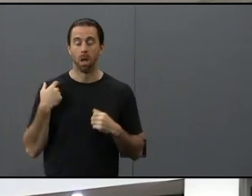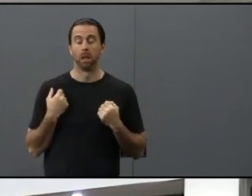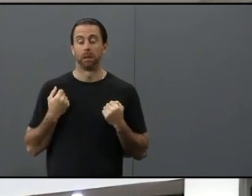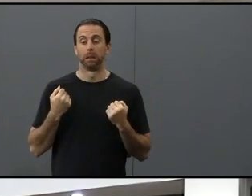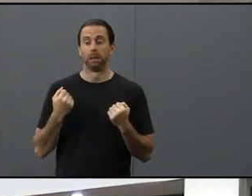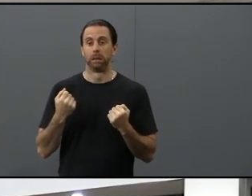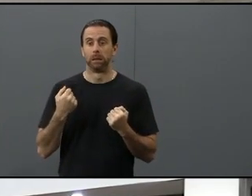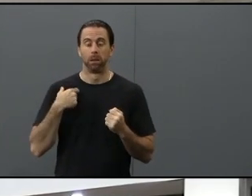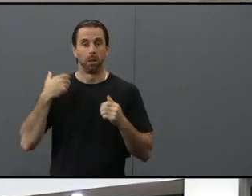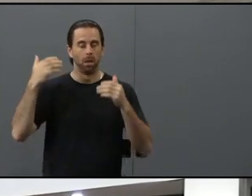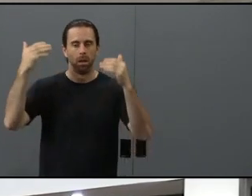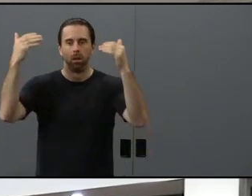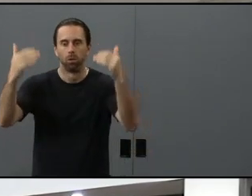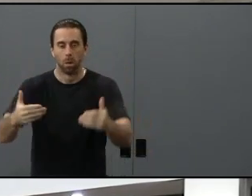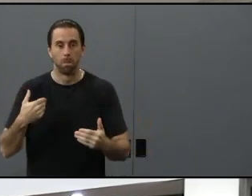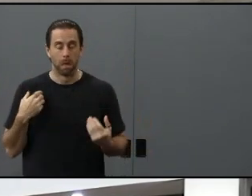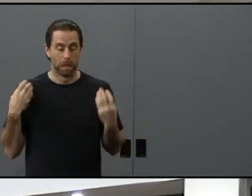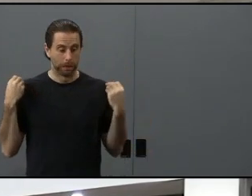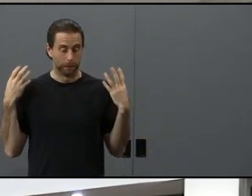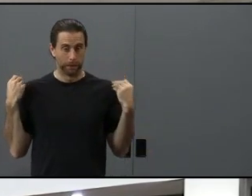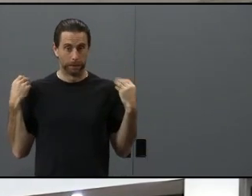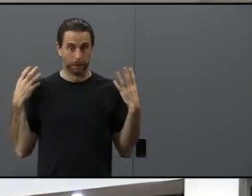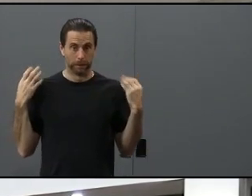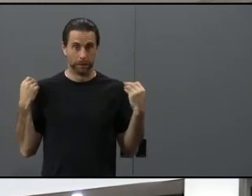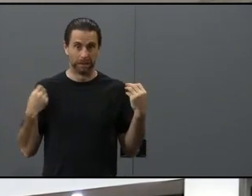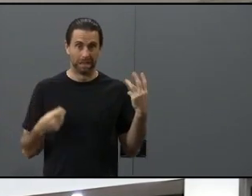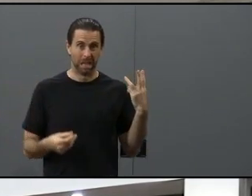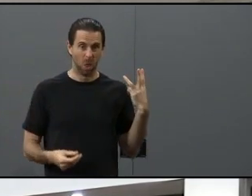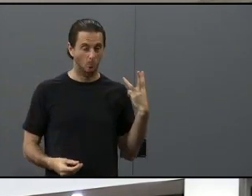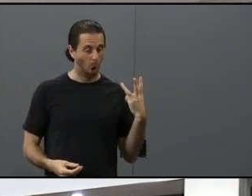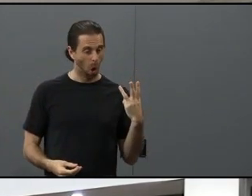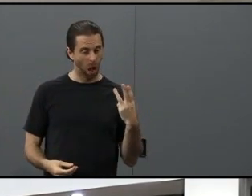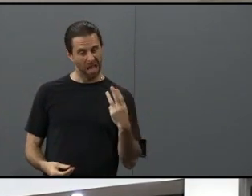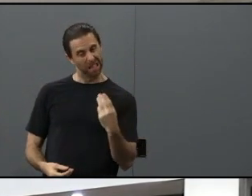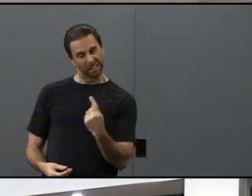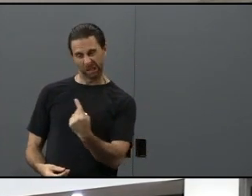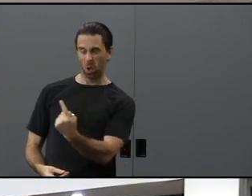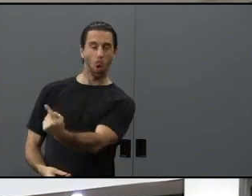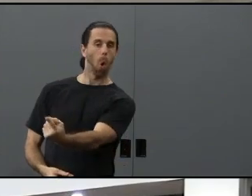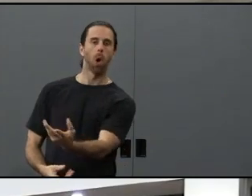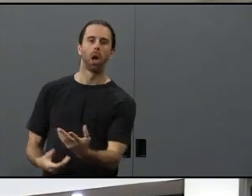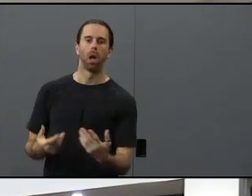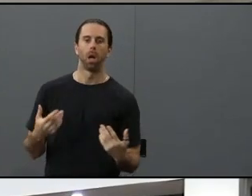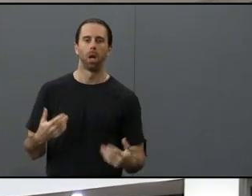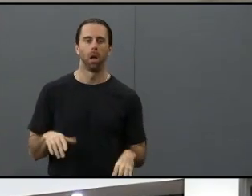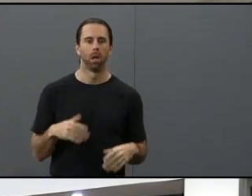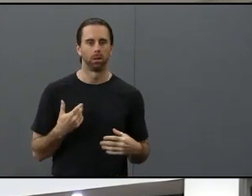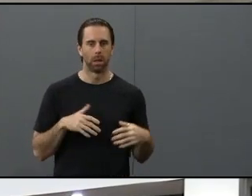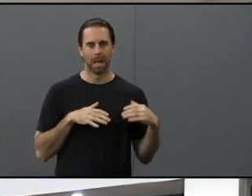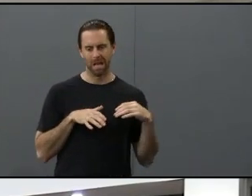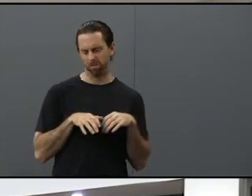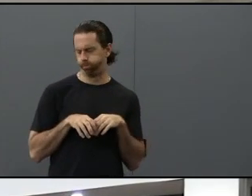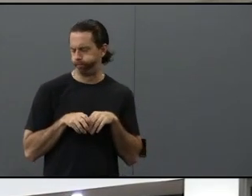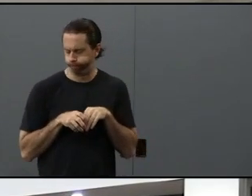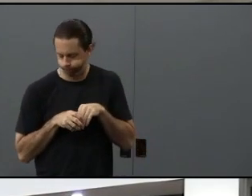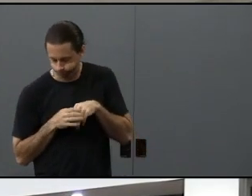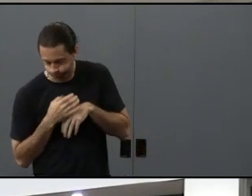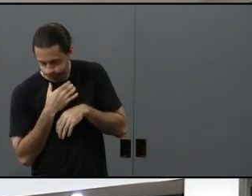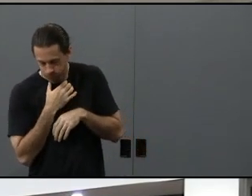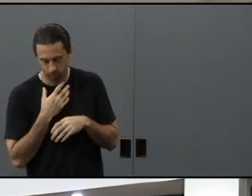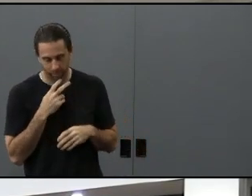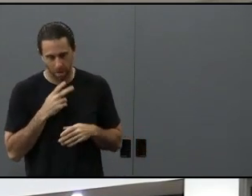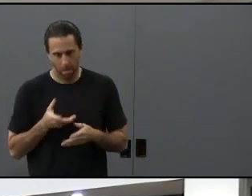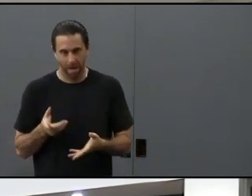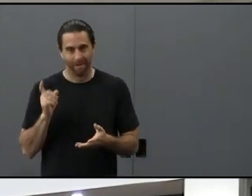voiture la semaine passée ça vient TR de large on essaie de rentrer pour la 640 ouest et dans la bretelle ce qui le plus malheureux je peux l'appeler